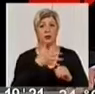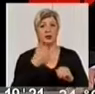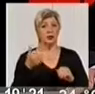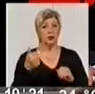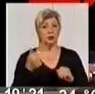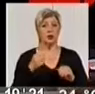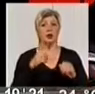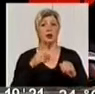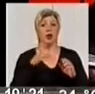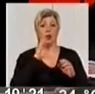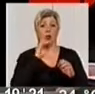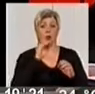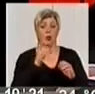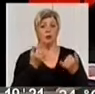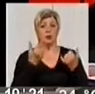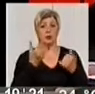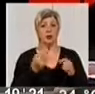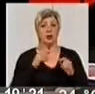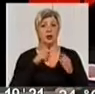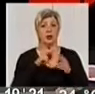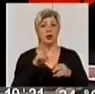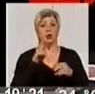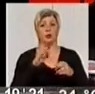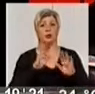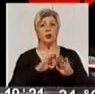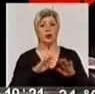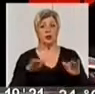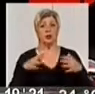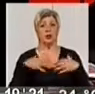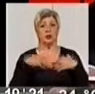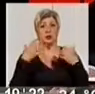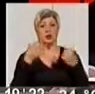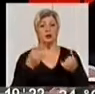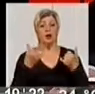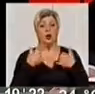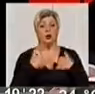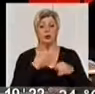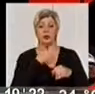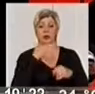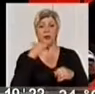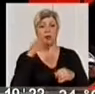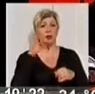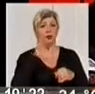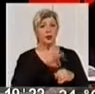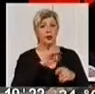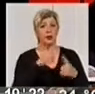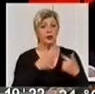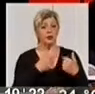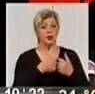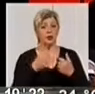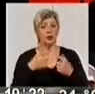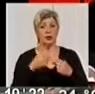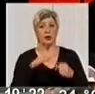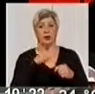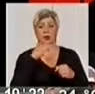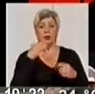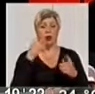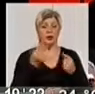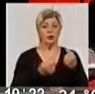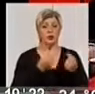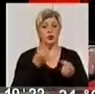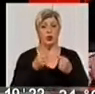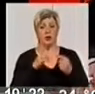097-500-51. Мова сьогодні йде про дитяче оздоровлення. У нас багато пільгових категорій, багато різних нюансів, деталей.